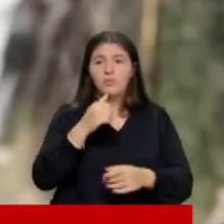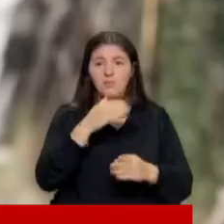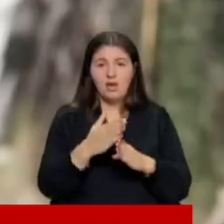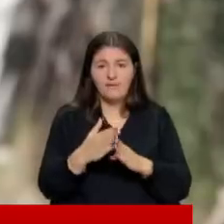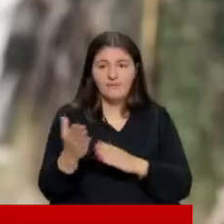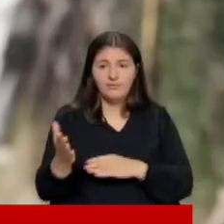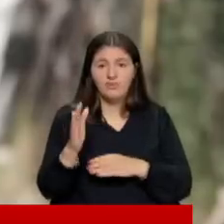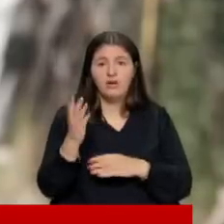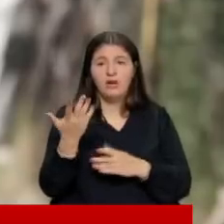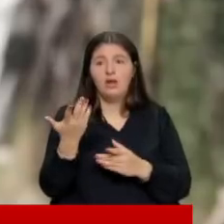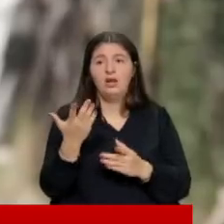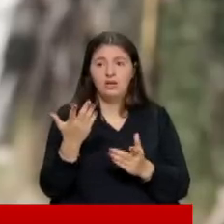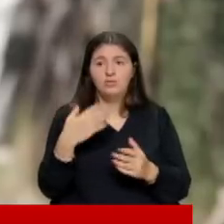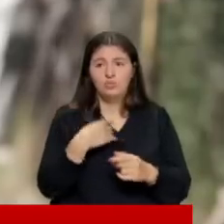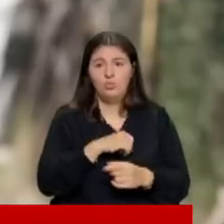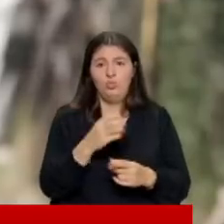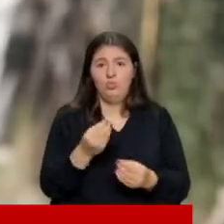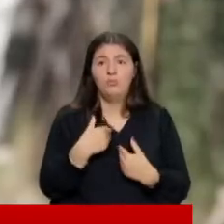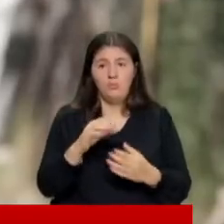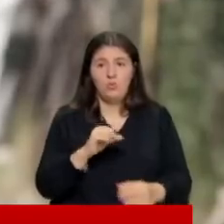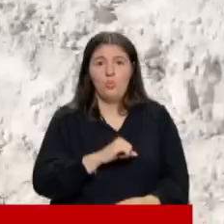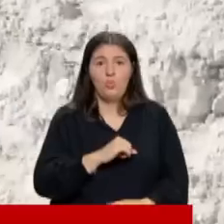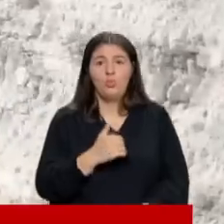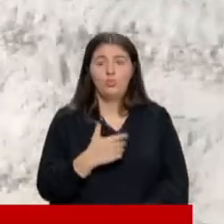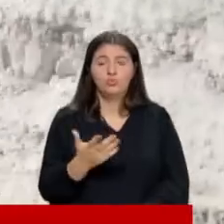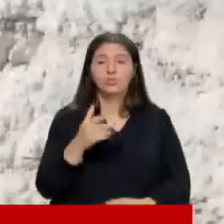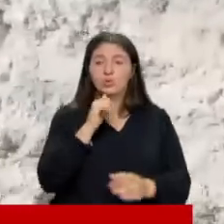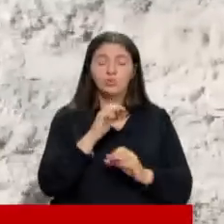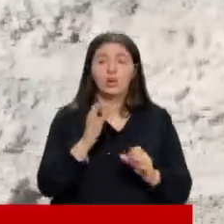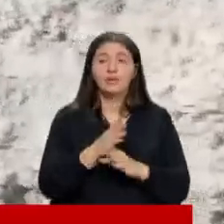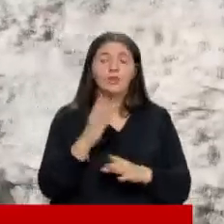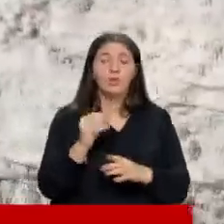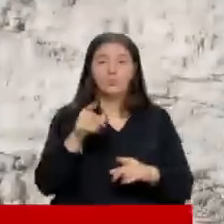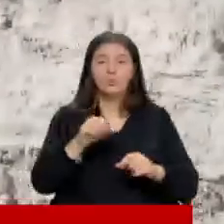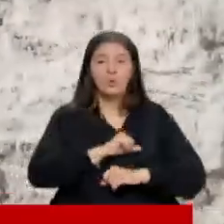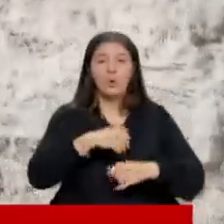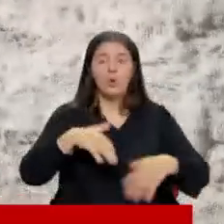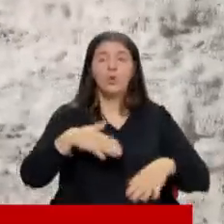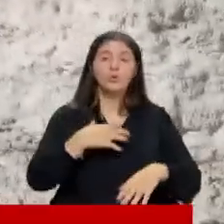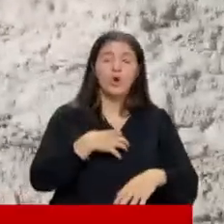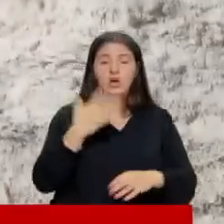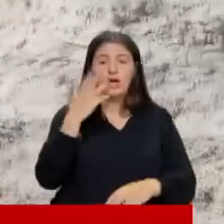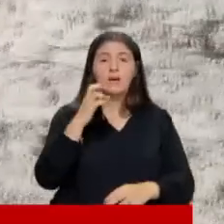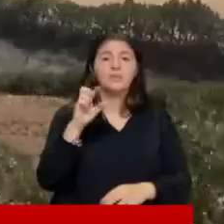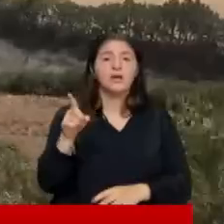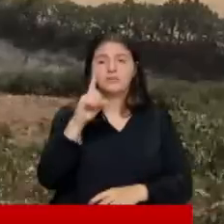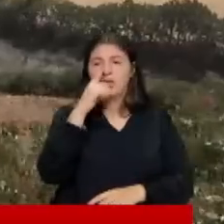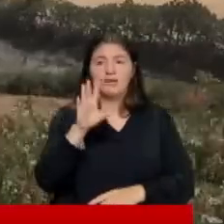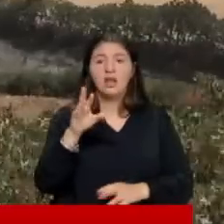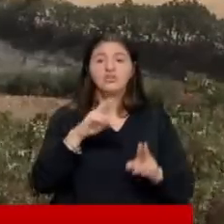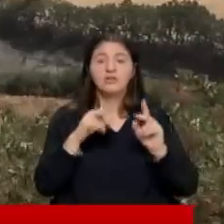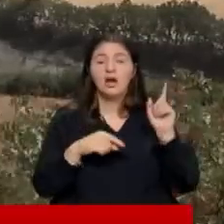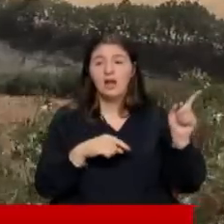Yurdu Tedirgin oldum Hala da tedirginiz kuraklığın neden olduğu tedirginlik Konya